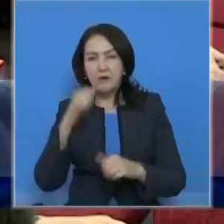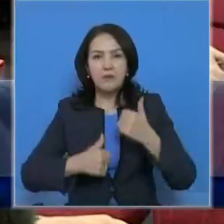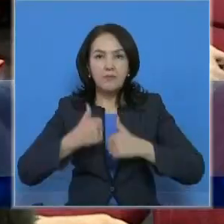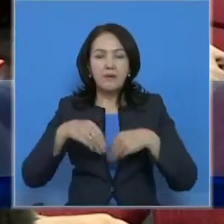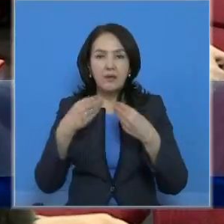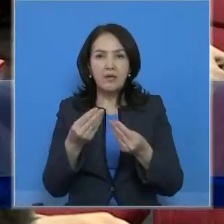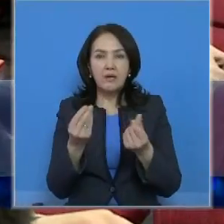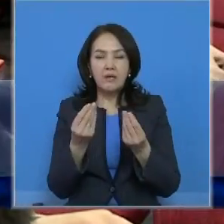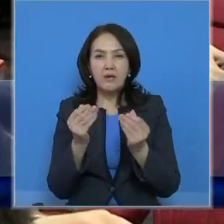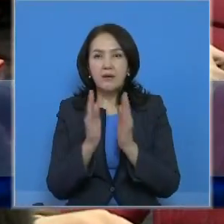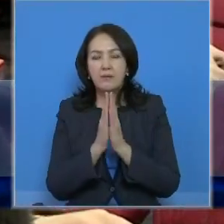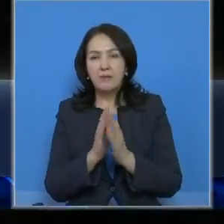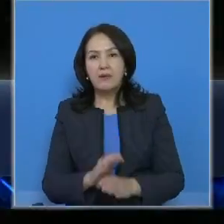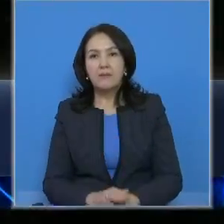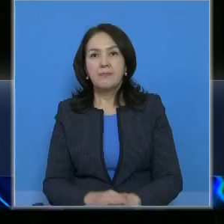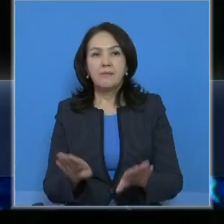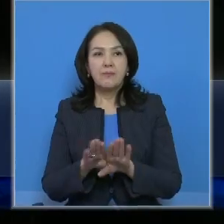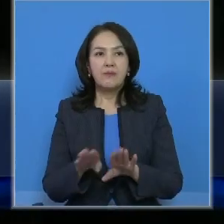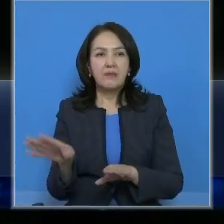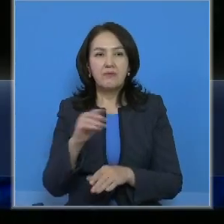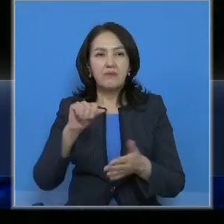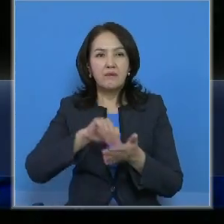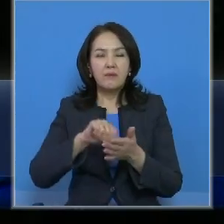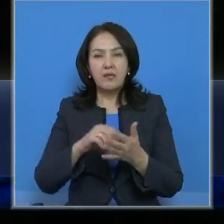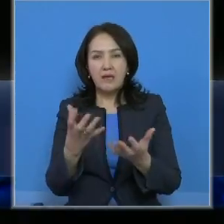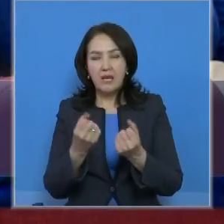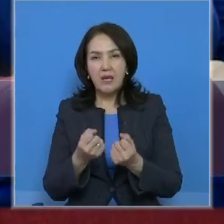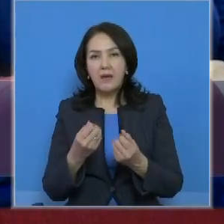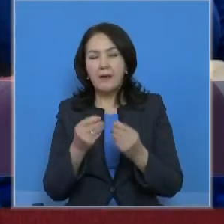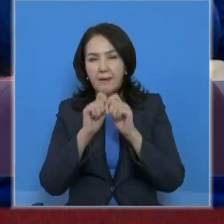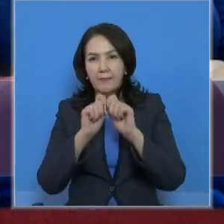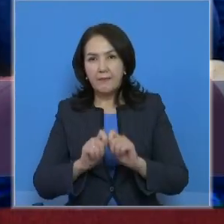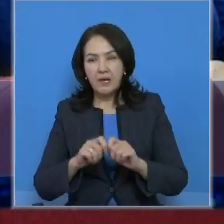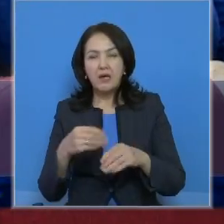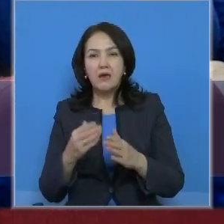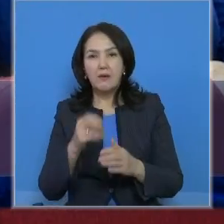конкурса наградили денежным призом. Также все участники получили поощрительные